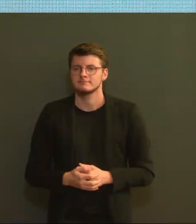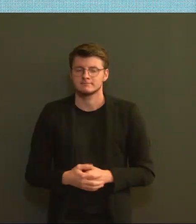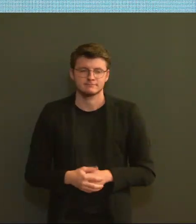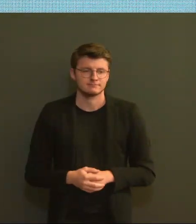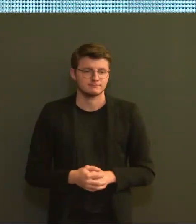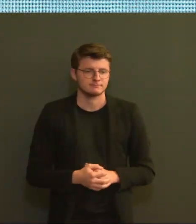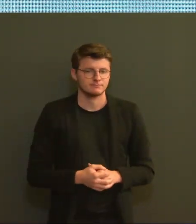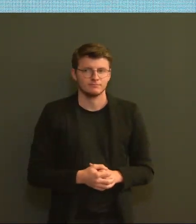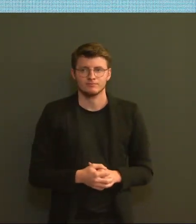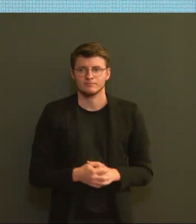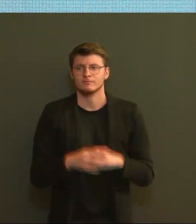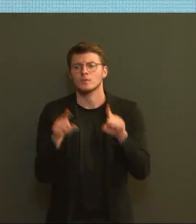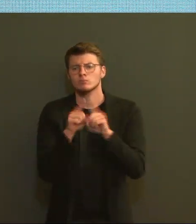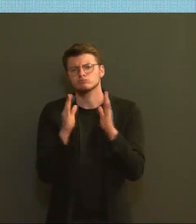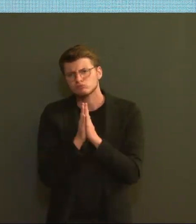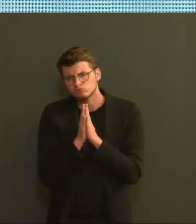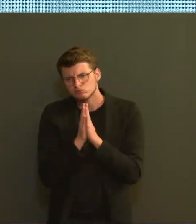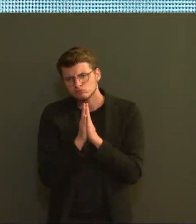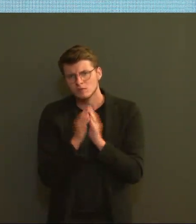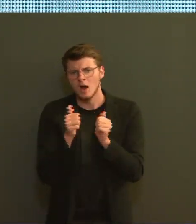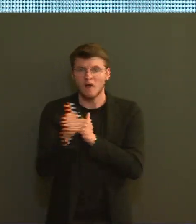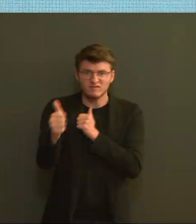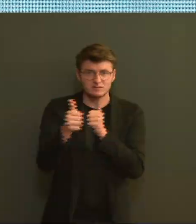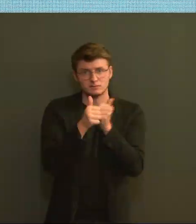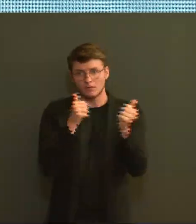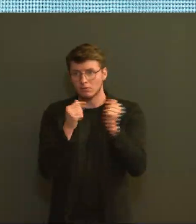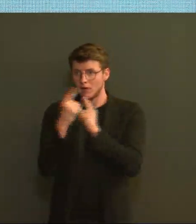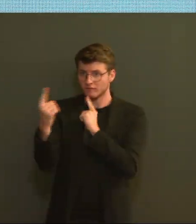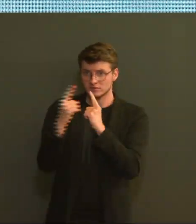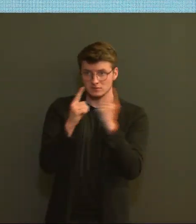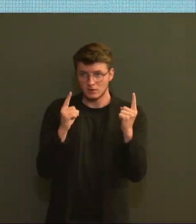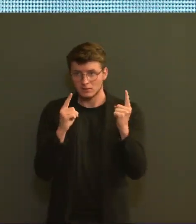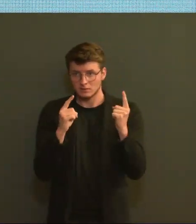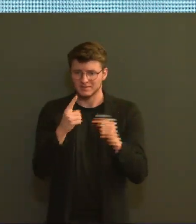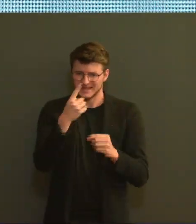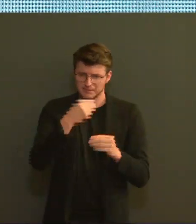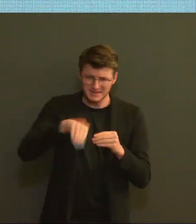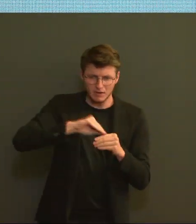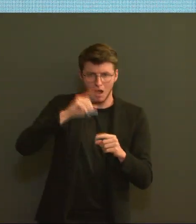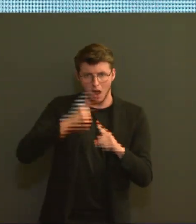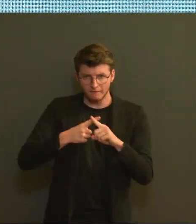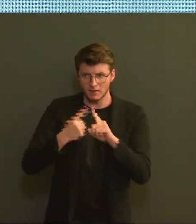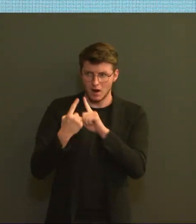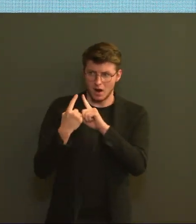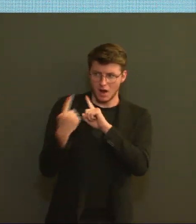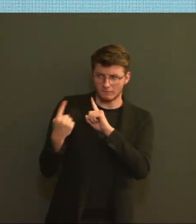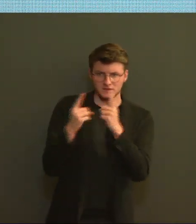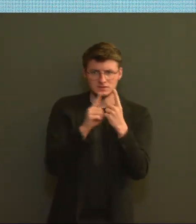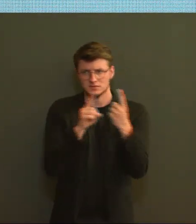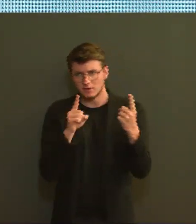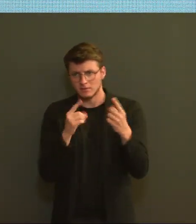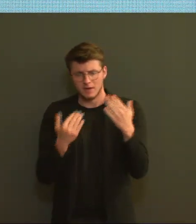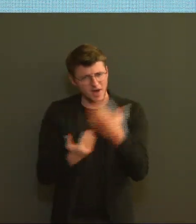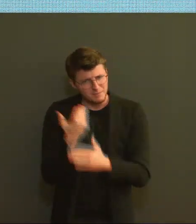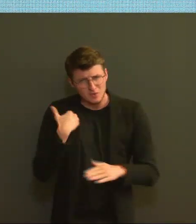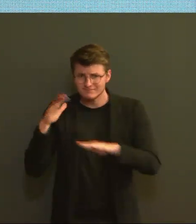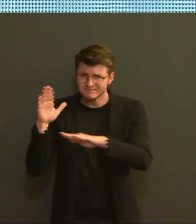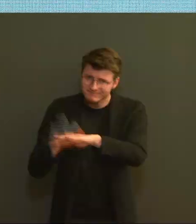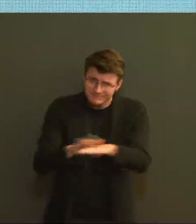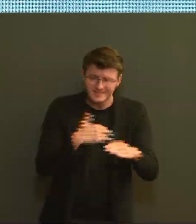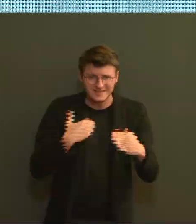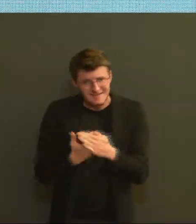Houd ook afstand van elkaar, minstens 1,5 meter. We kunnen het niet genoeg herhalen. En draag